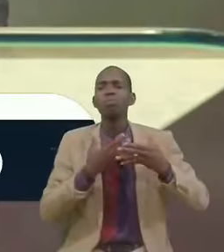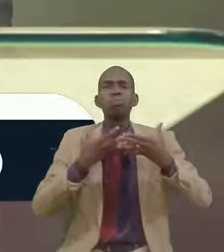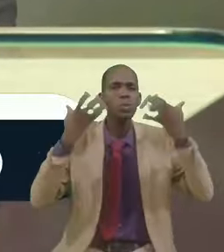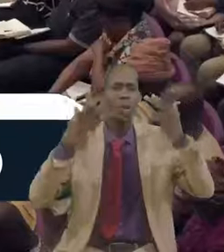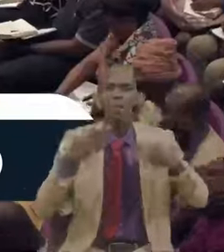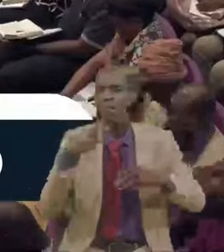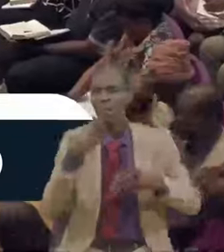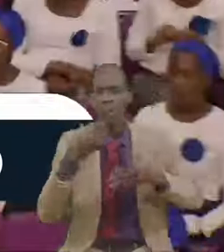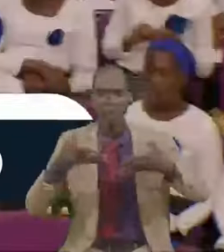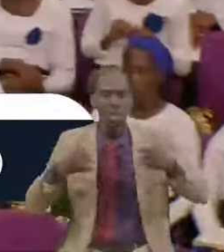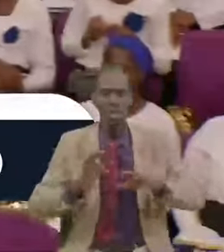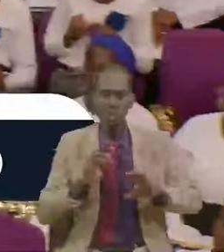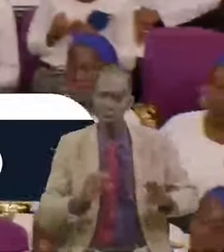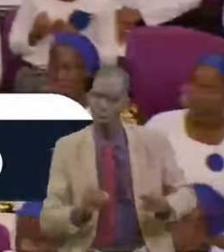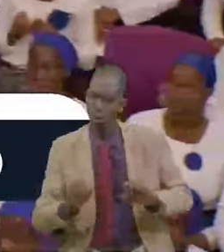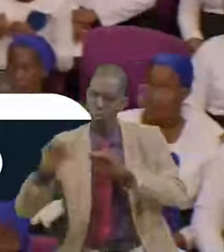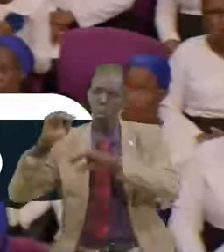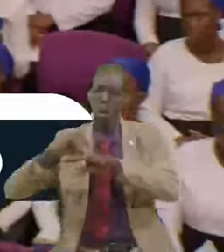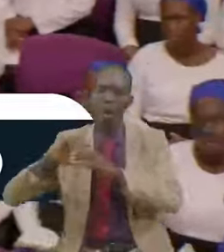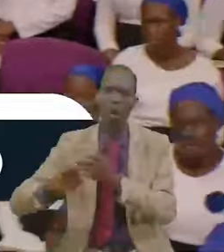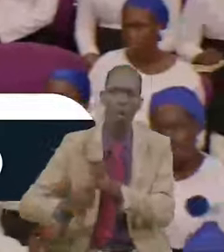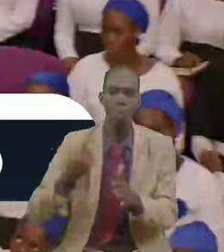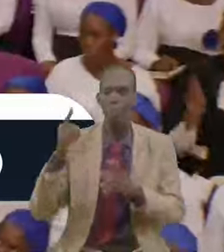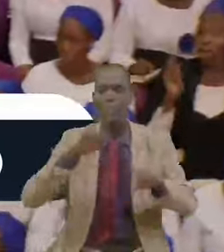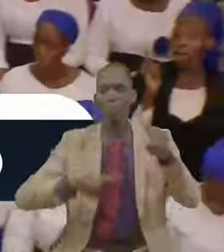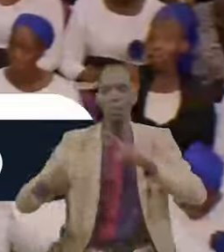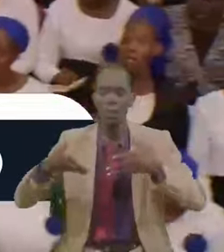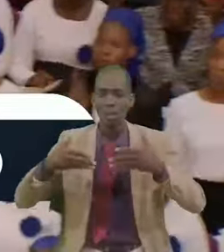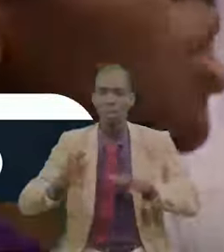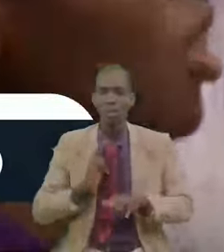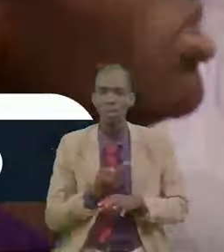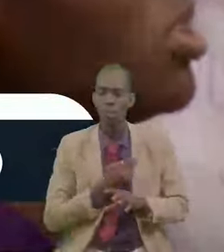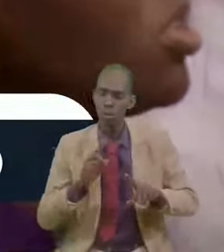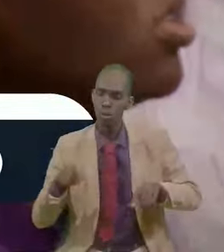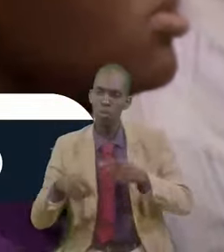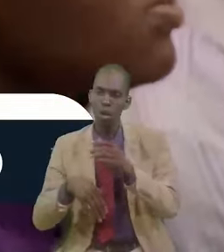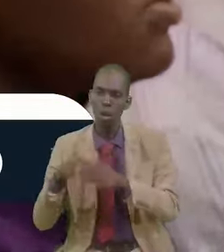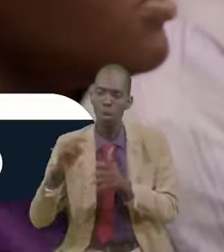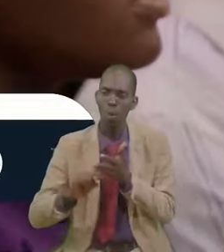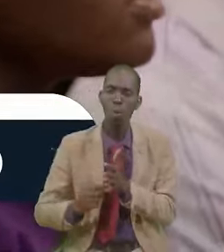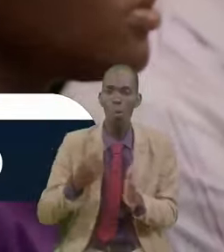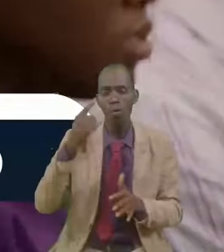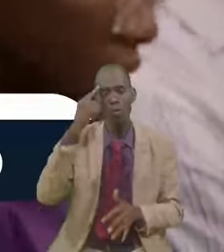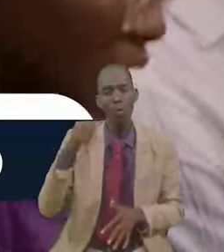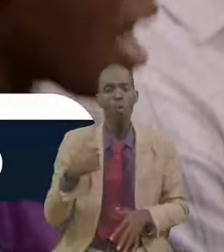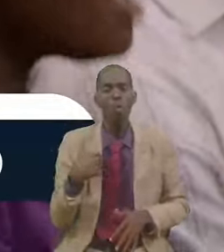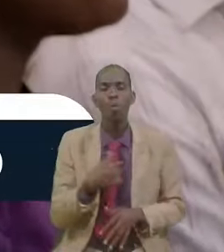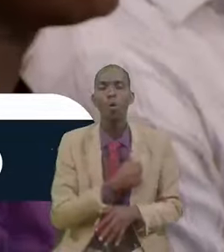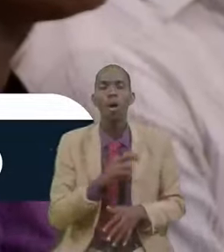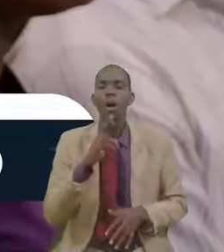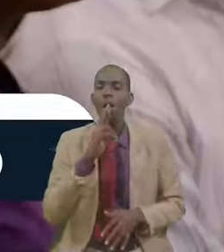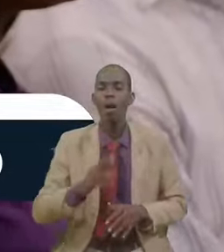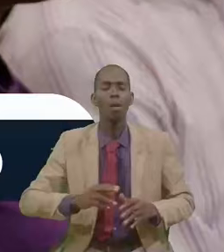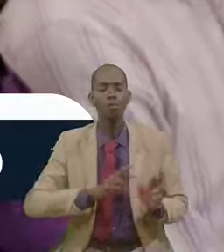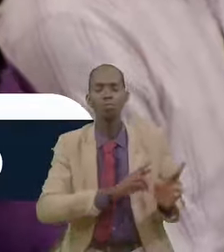disons avec Caleb, montons, tout le monde, montons. et montons et nous y serons